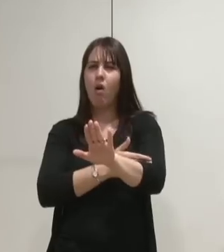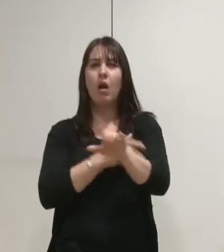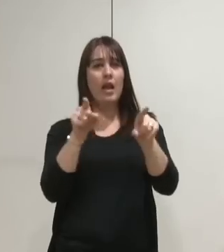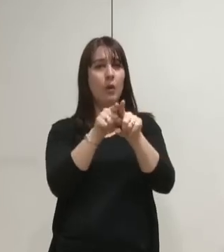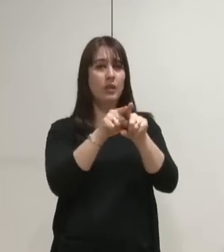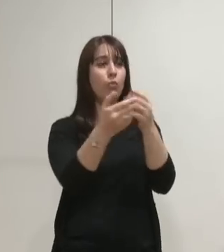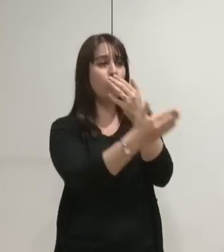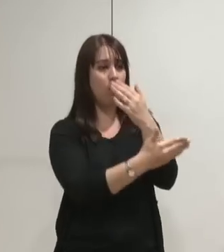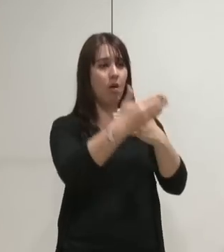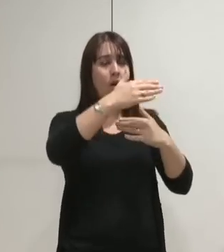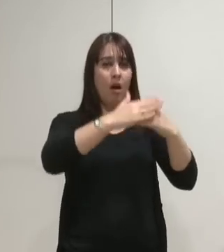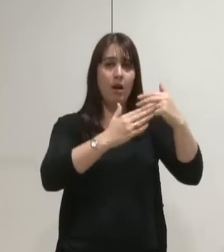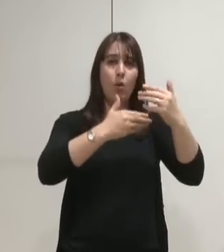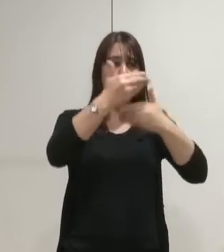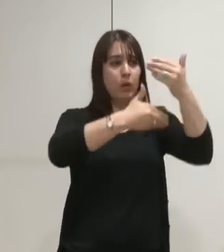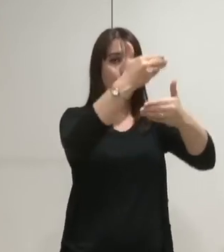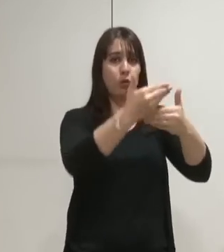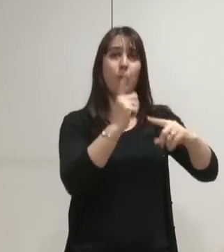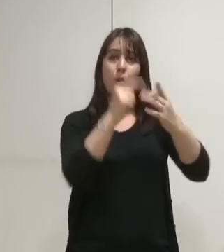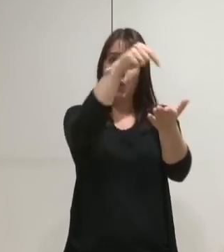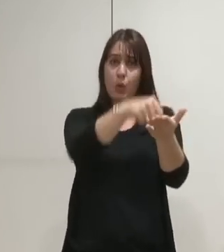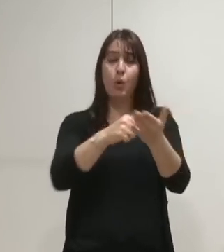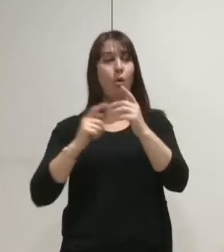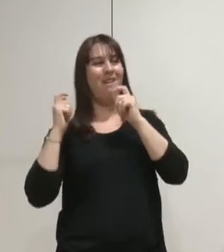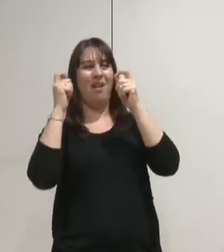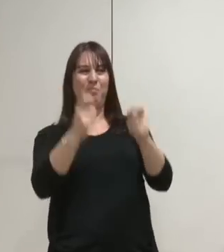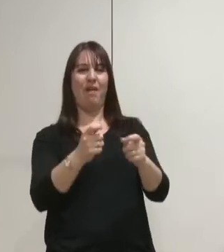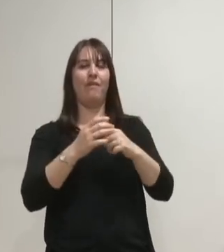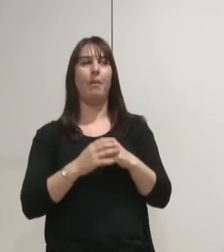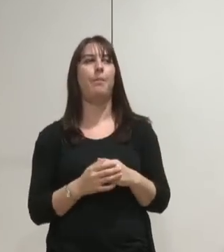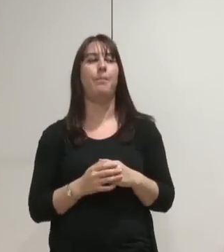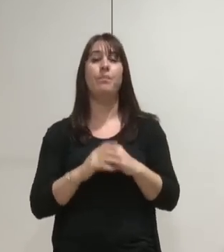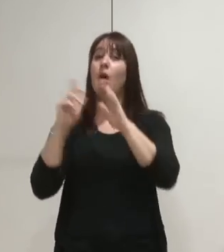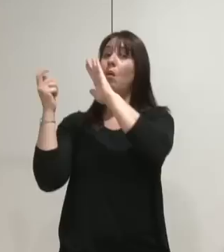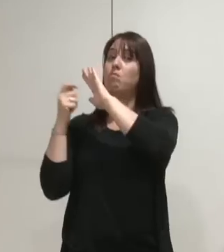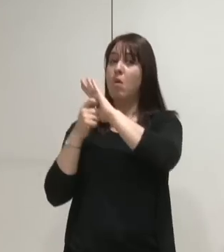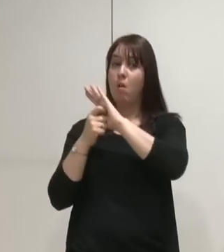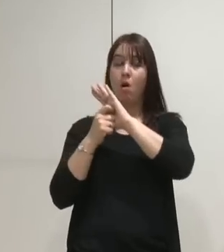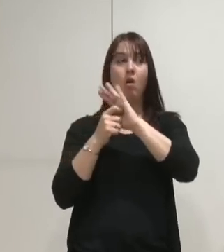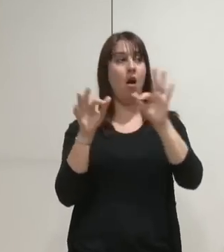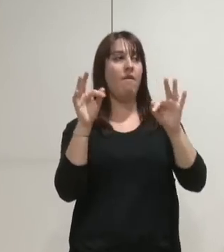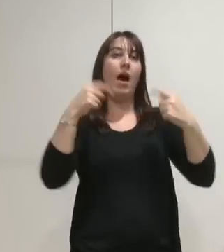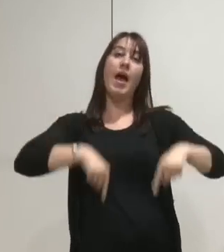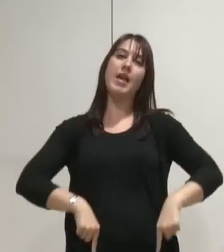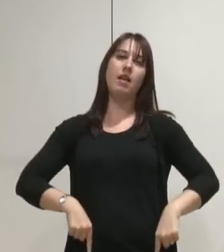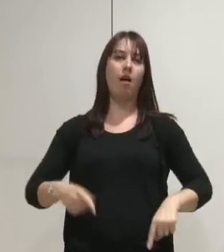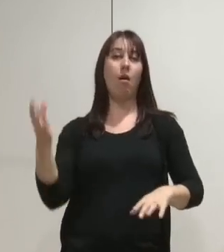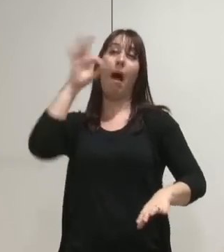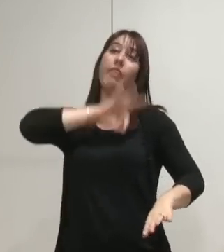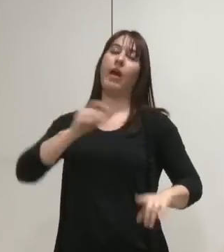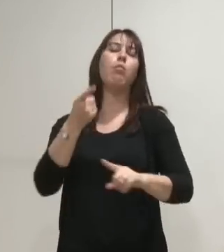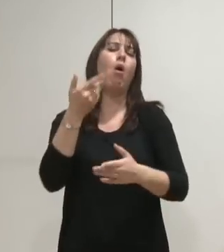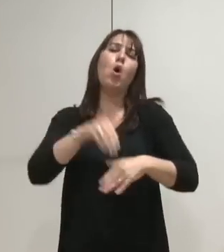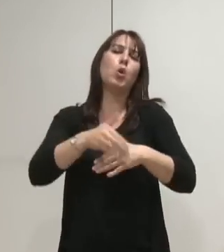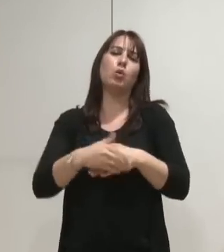stade et d'un lieu il a été fait alors état de l'intérêt supérieur de l'État on n est pas là ce soir